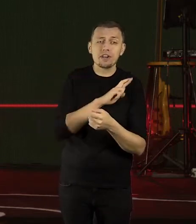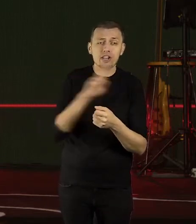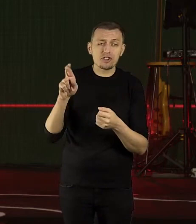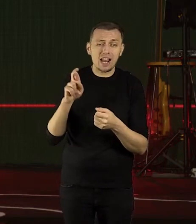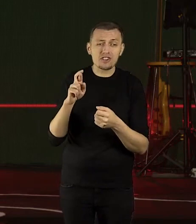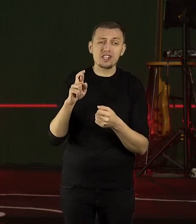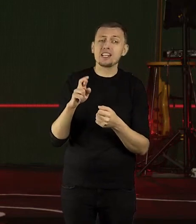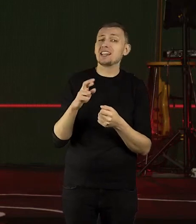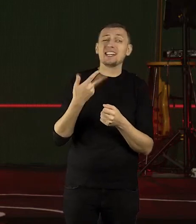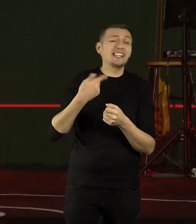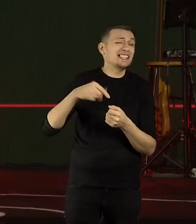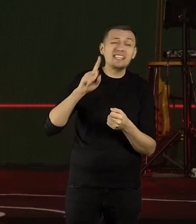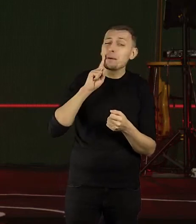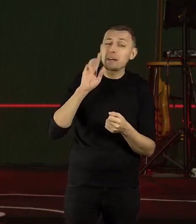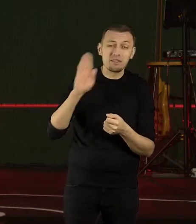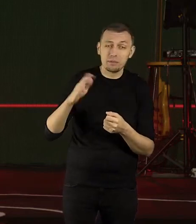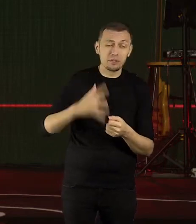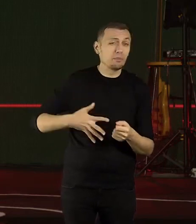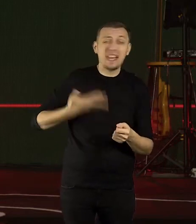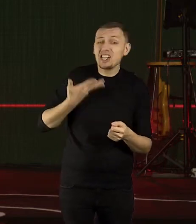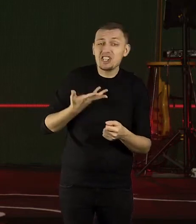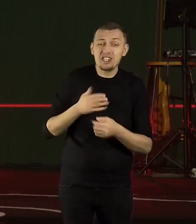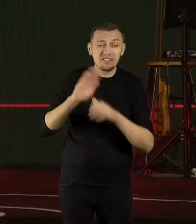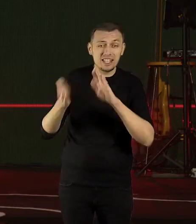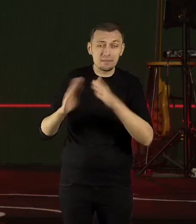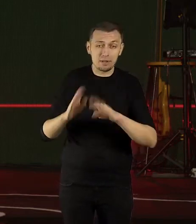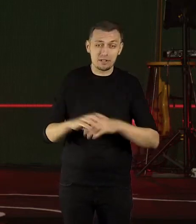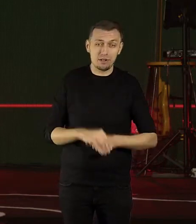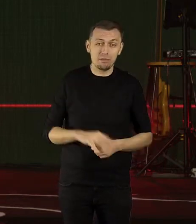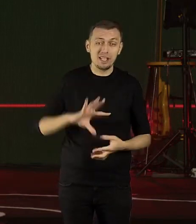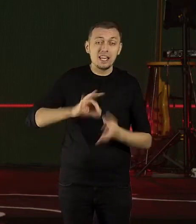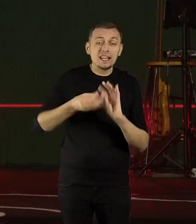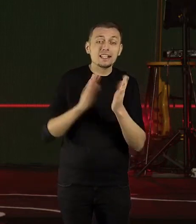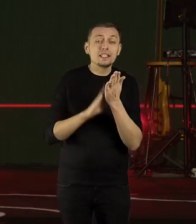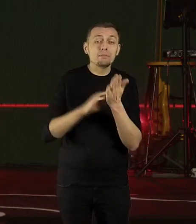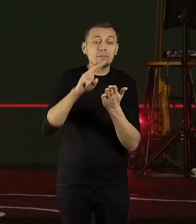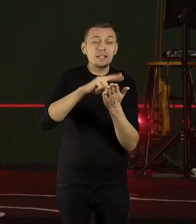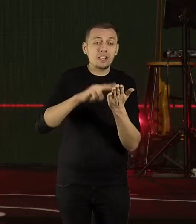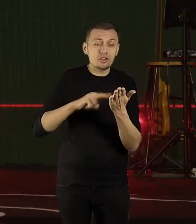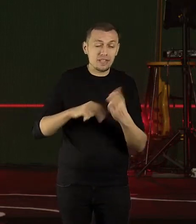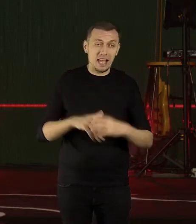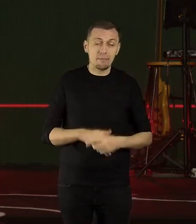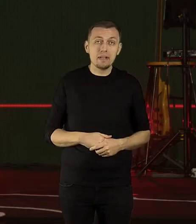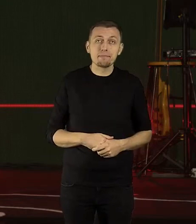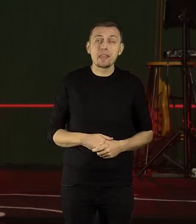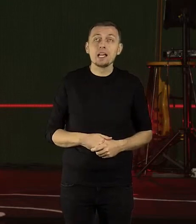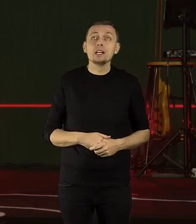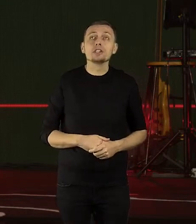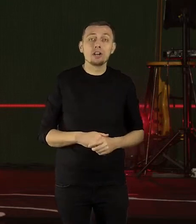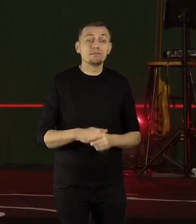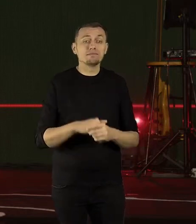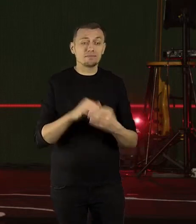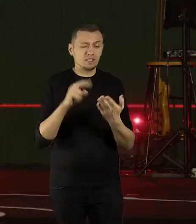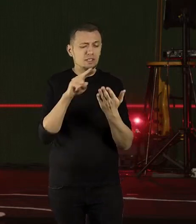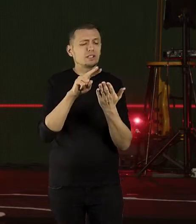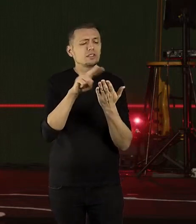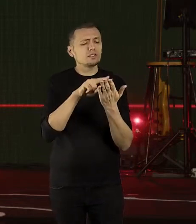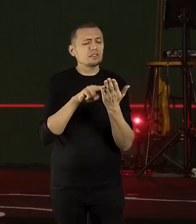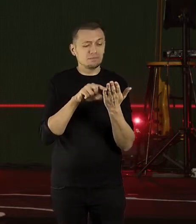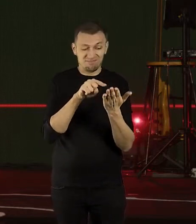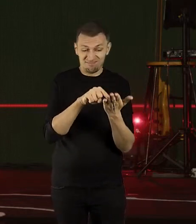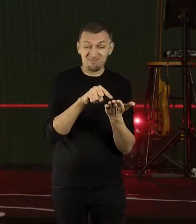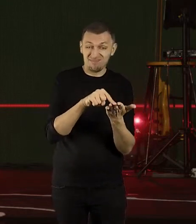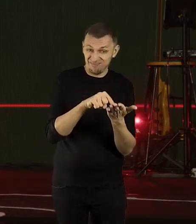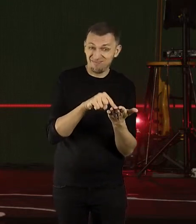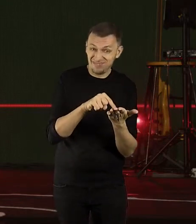do 55, nie tylko zauważasz skupienie z Marii na świat, ale tam jest